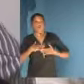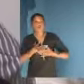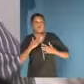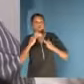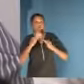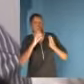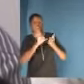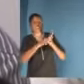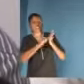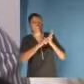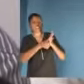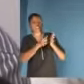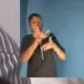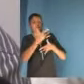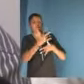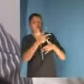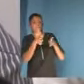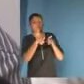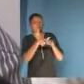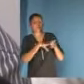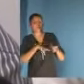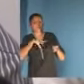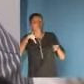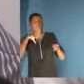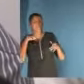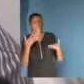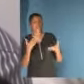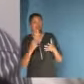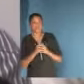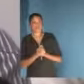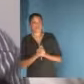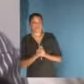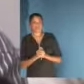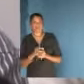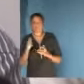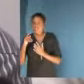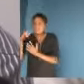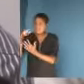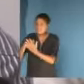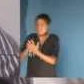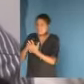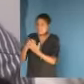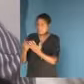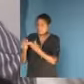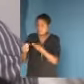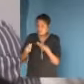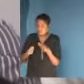fierté d'être martiniquais. Mais en même temps, quand je regarde le texte qu'on nous a envoyé, il faut qu'on aille jusqu'au bout.